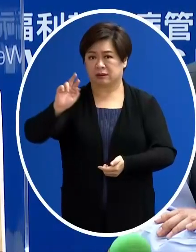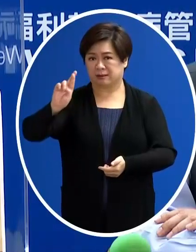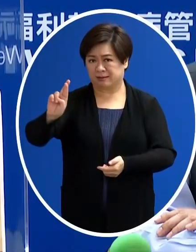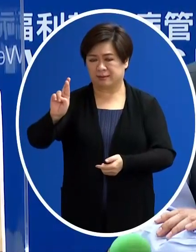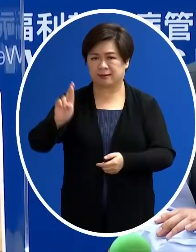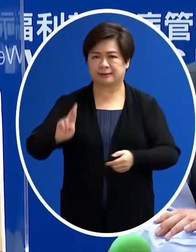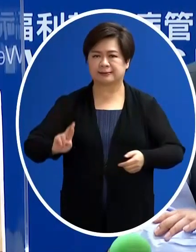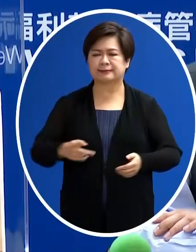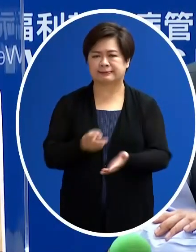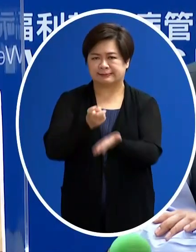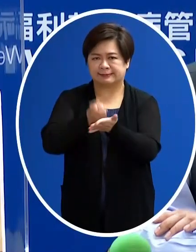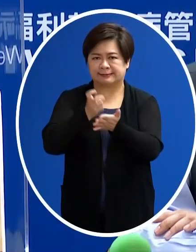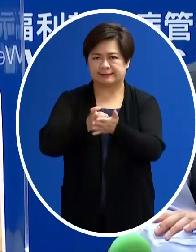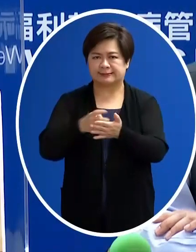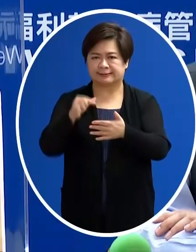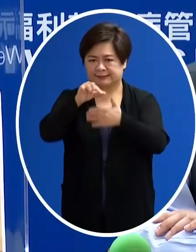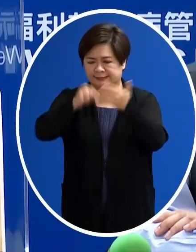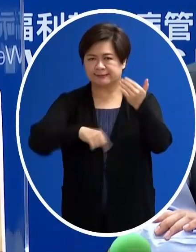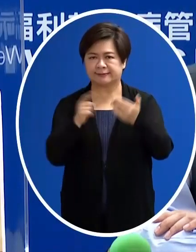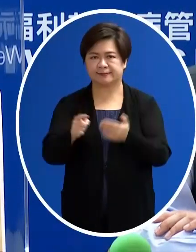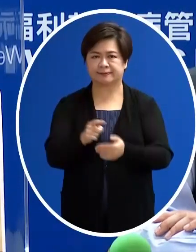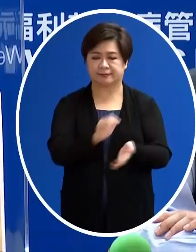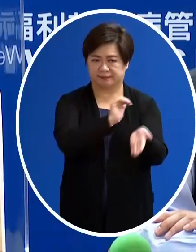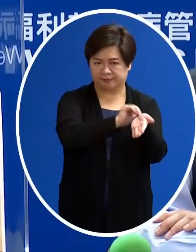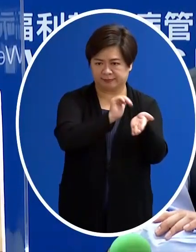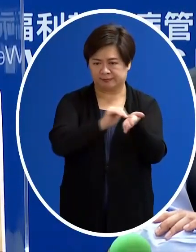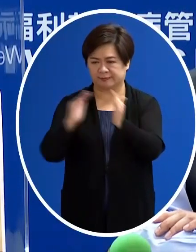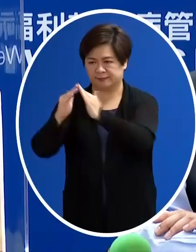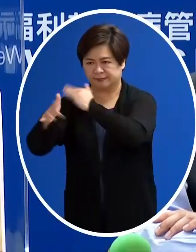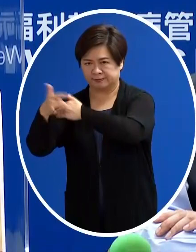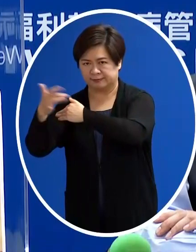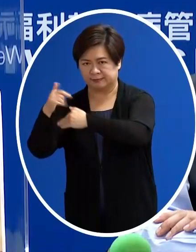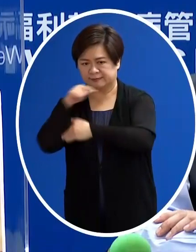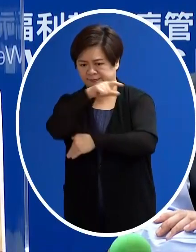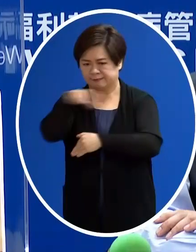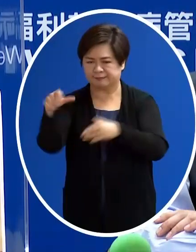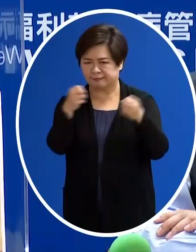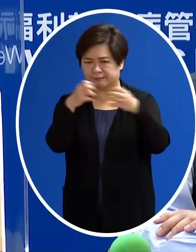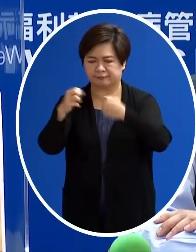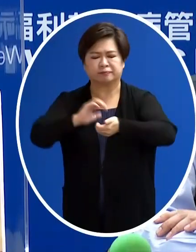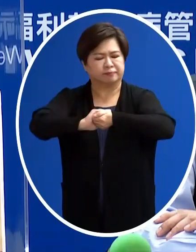手续然后做出来的一个决定，我们大家都应该要尊重。